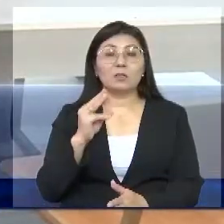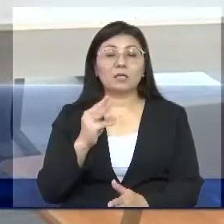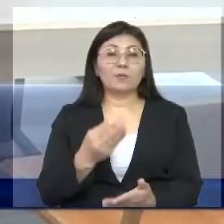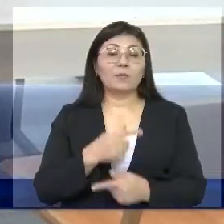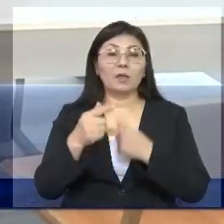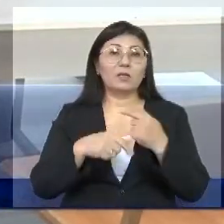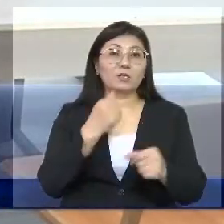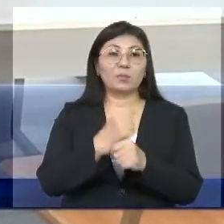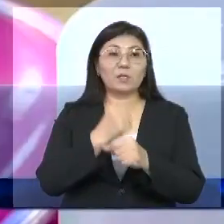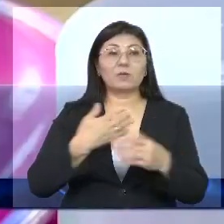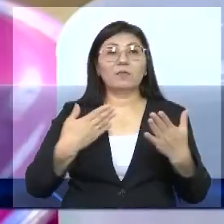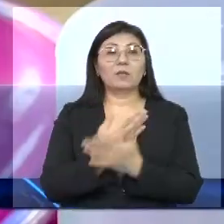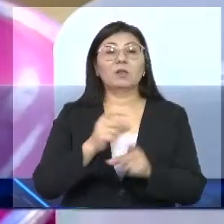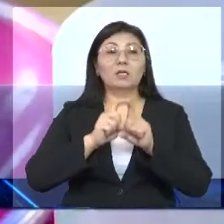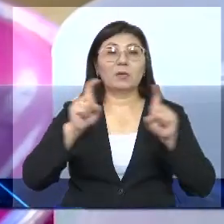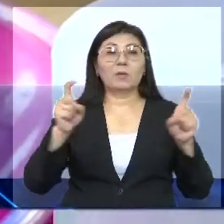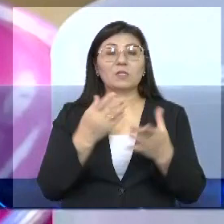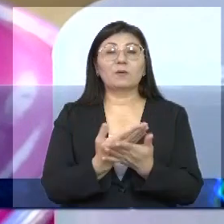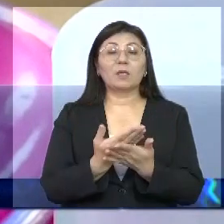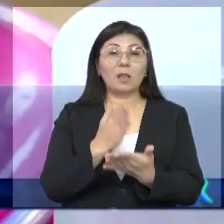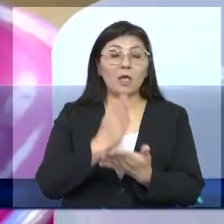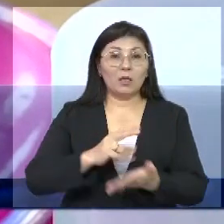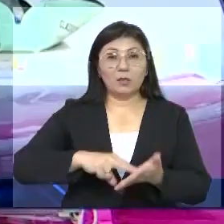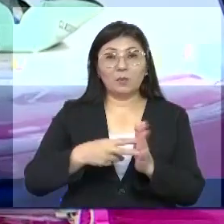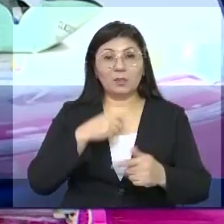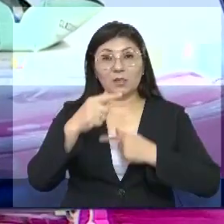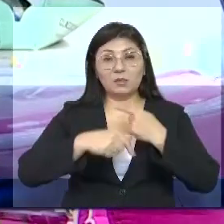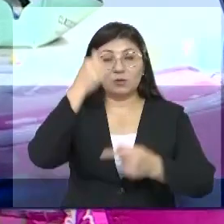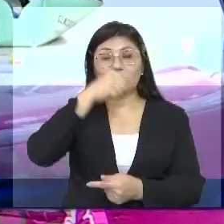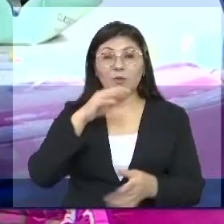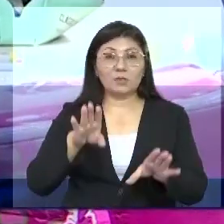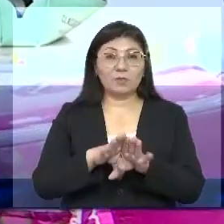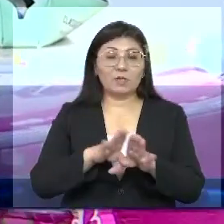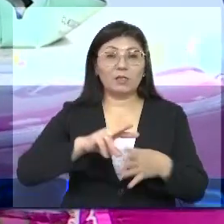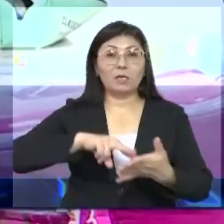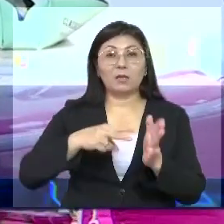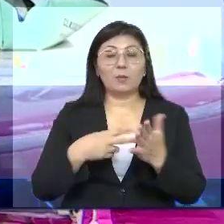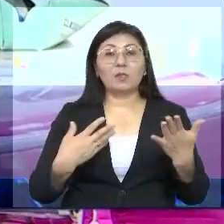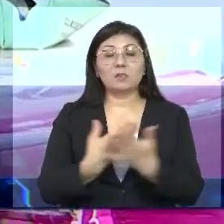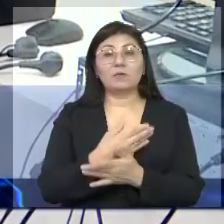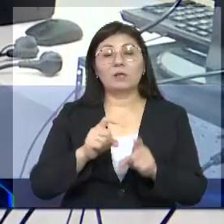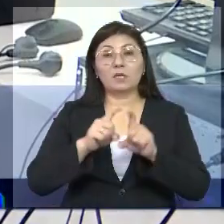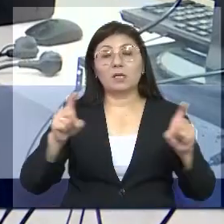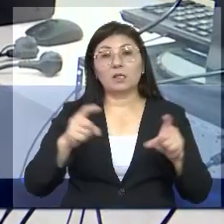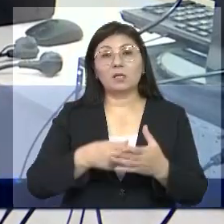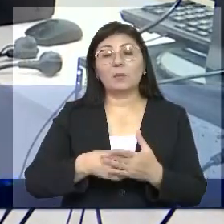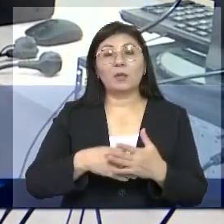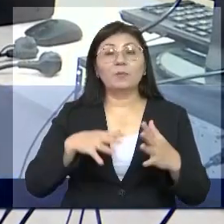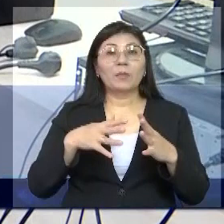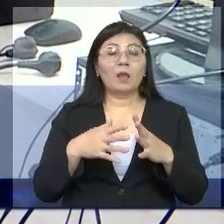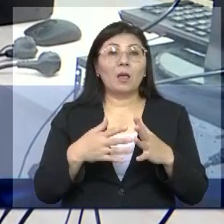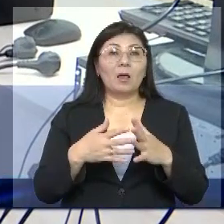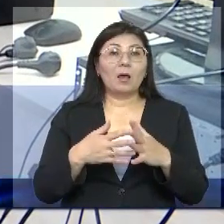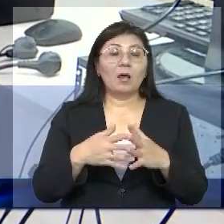дальнейших работ по обновлению учебных заведений тоже имеются планы на следующий год в частности планируется обновить здание школы сада в селе акжар и